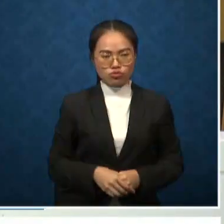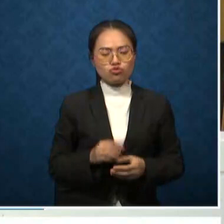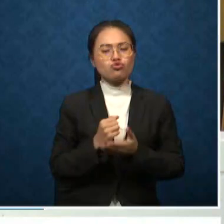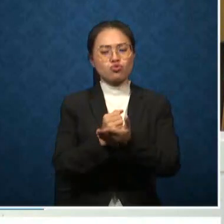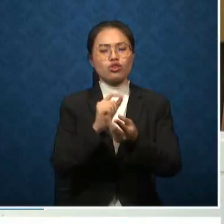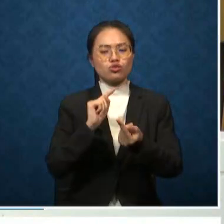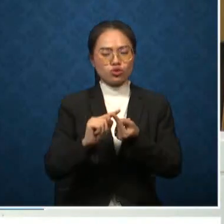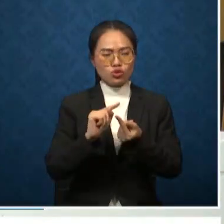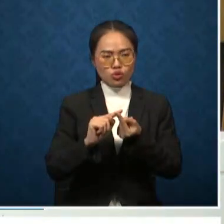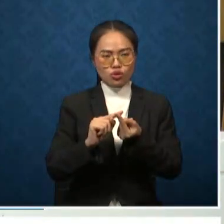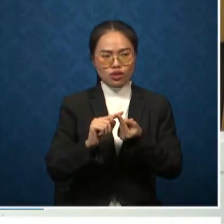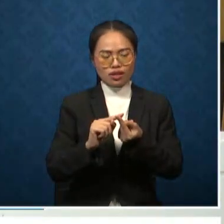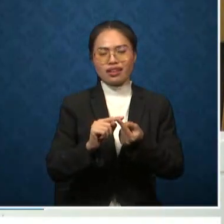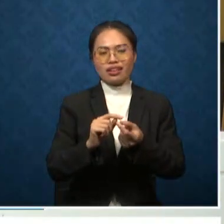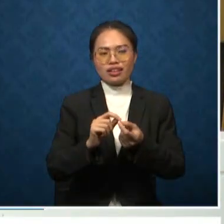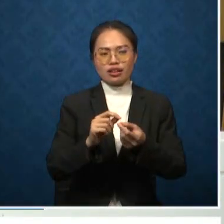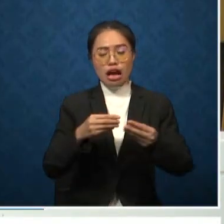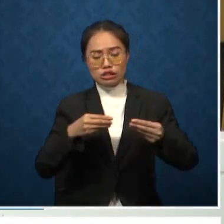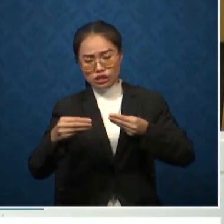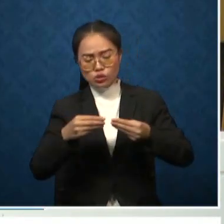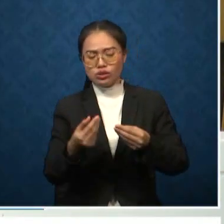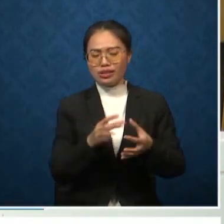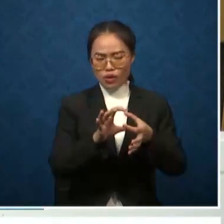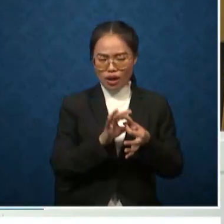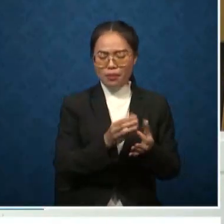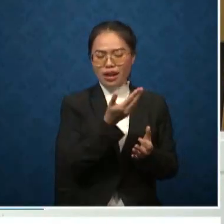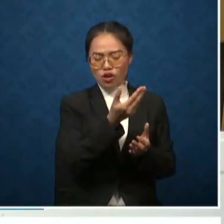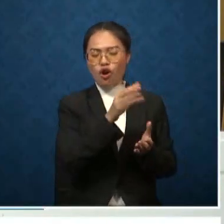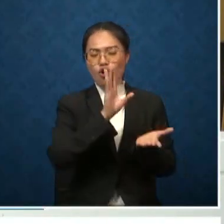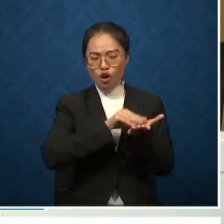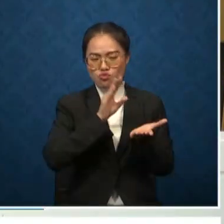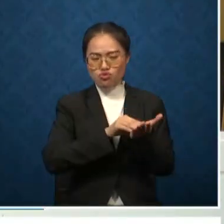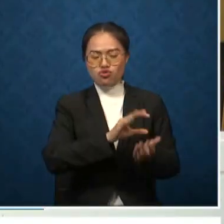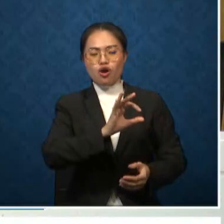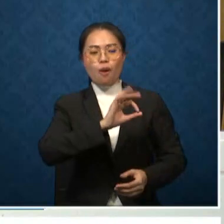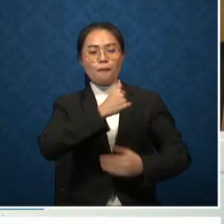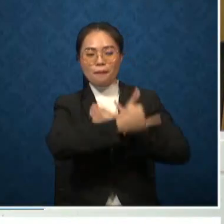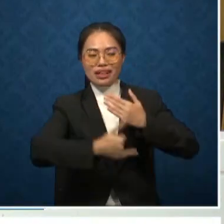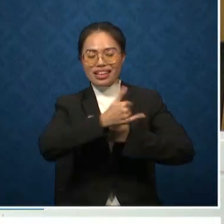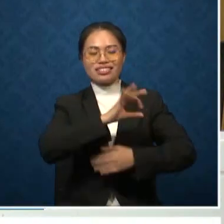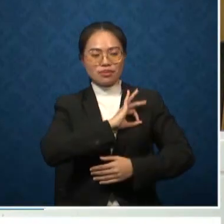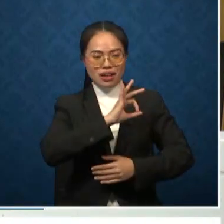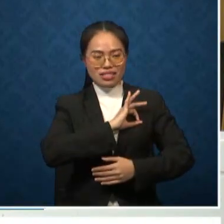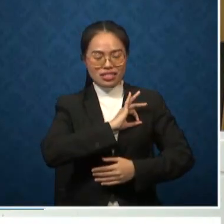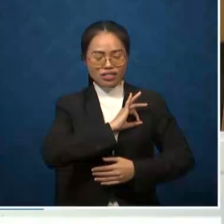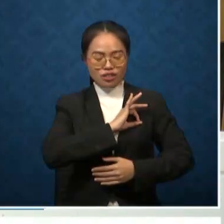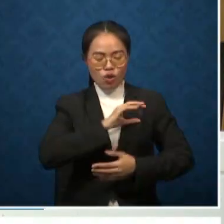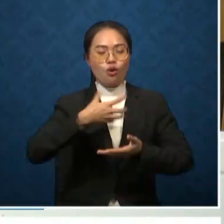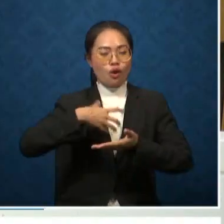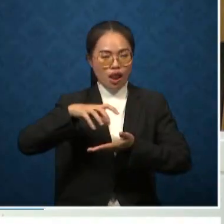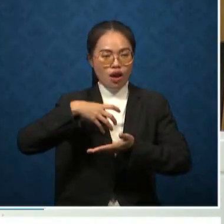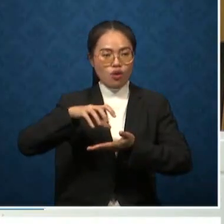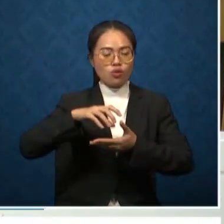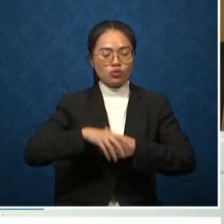ยืดหยุ่นมากกว่าเดิมที่เราสามารถที่จะขอข้อมูลในลักษณะพหุภาคีได้นะครับอันนี้ก็ขออนุญาตกราบเรียนนะครับส่วนในเรื่อง